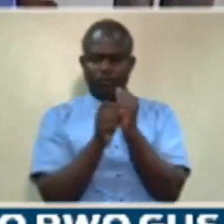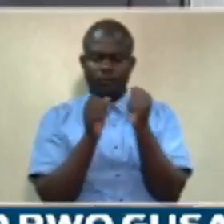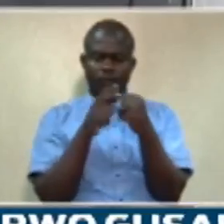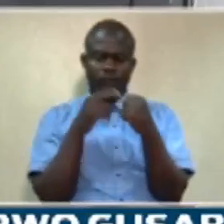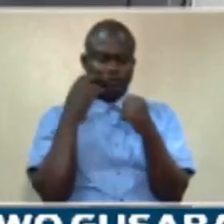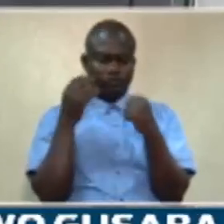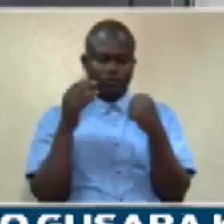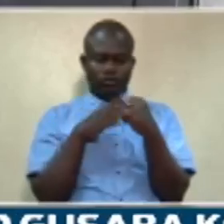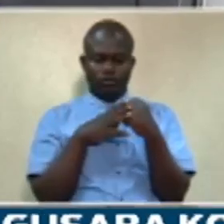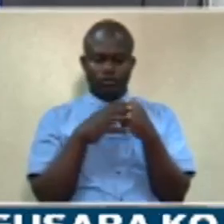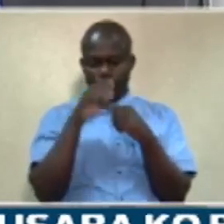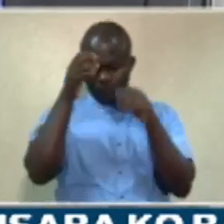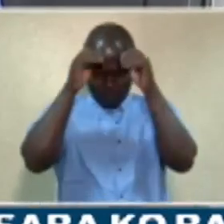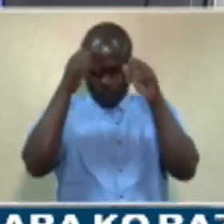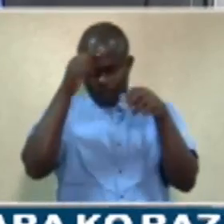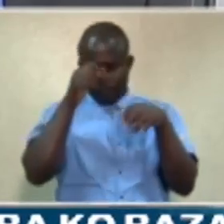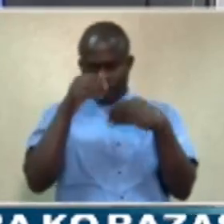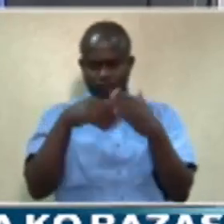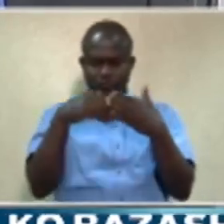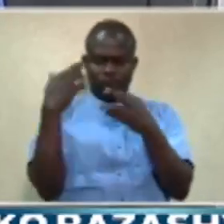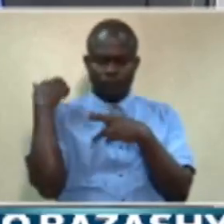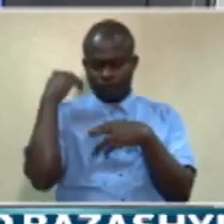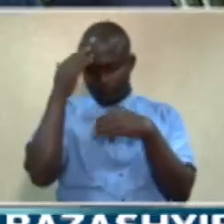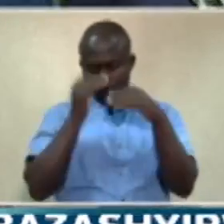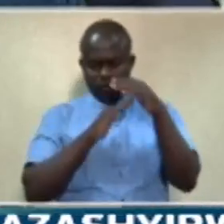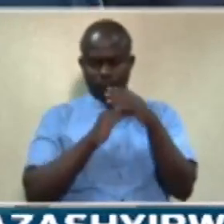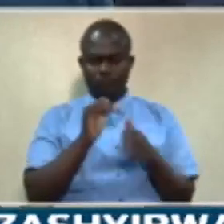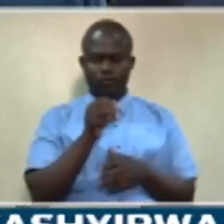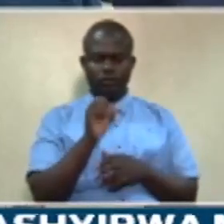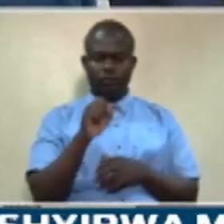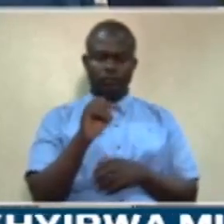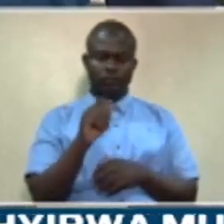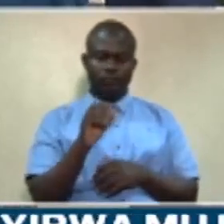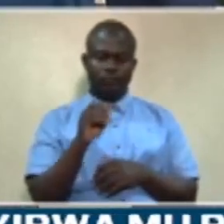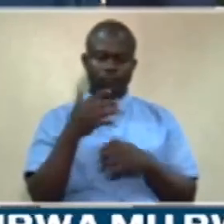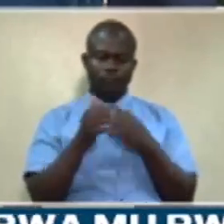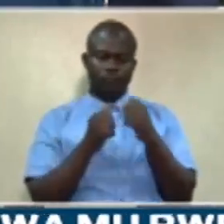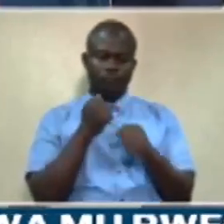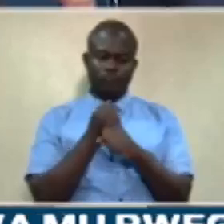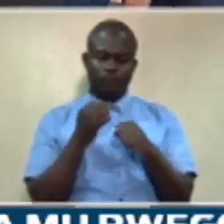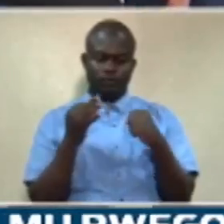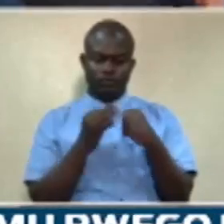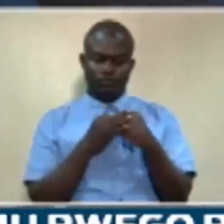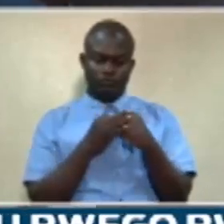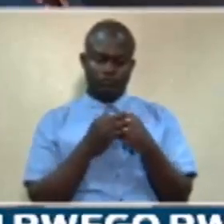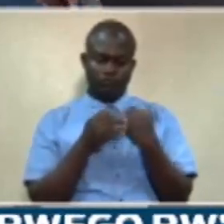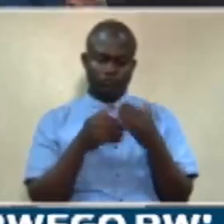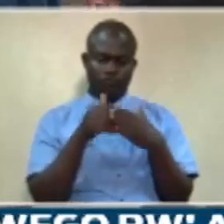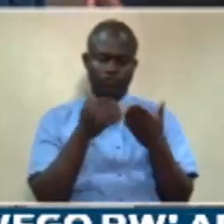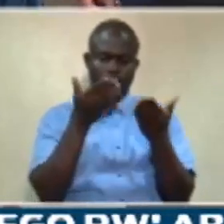Nzeri nibwo Perezida wa Repubulika yamuhaye izo nshingano ngo asimbure Johnston Busingye wari uzimazeho imyaka 8, we